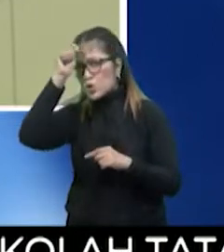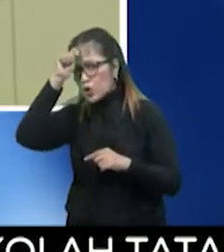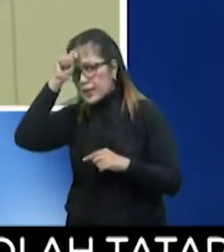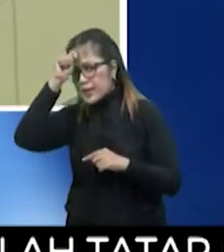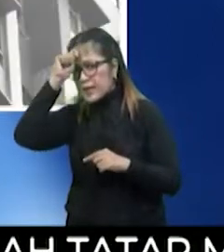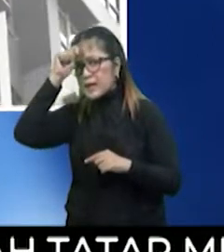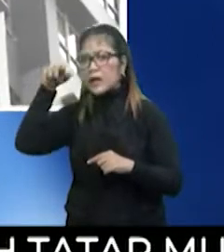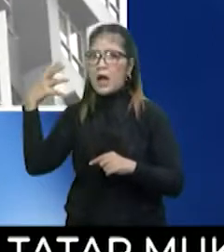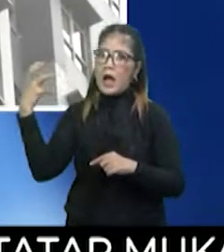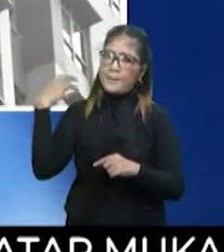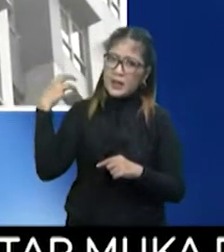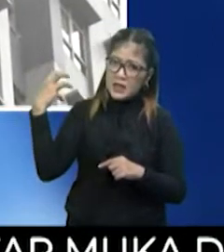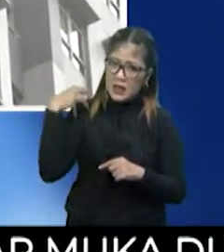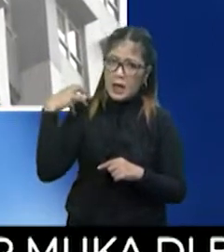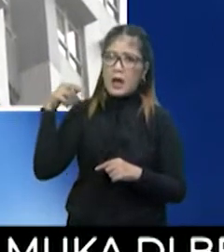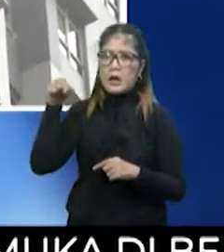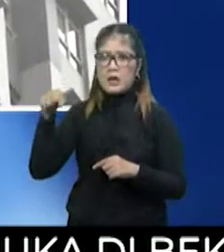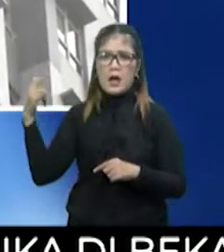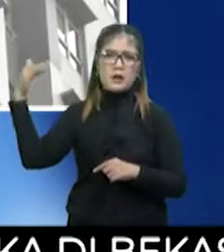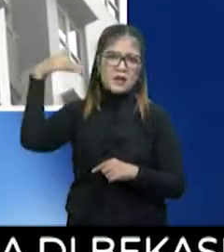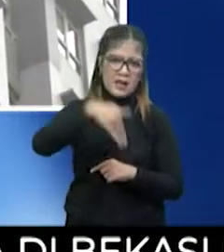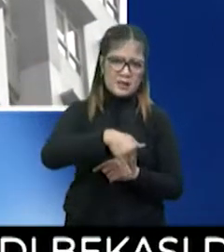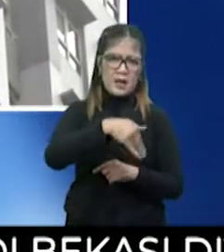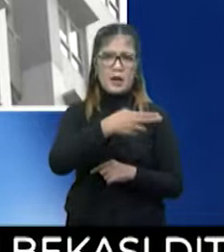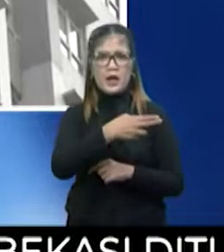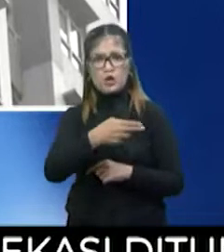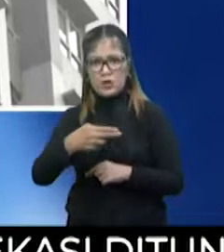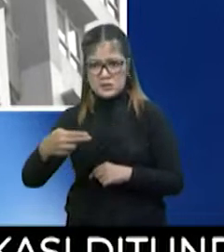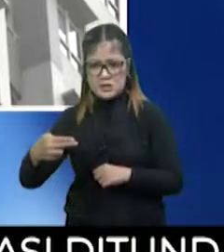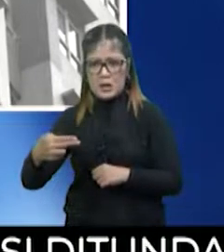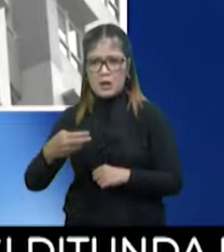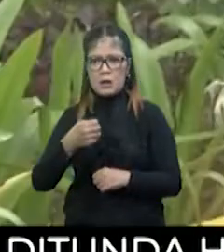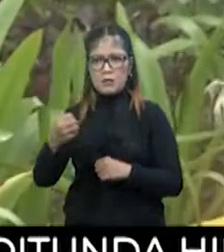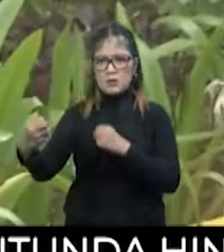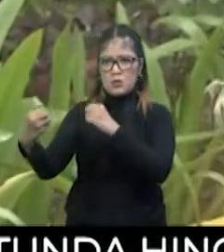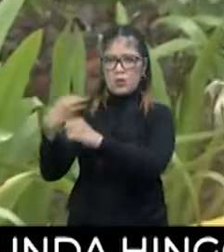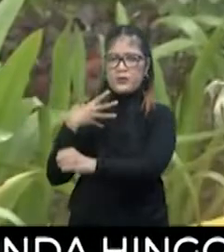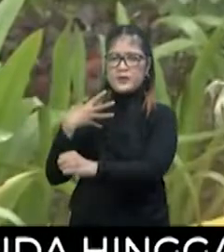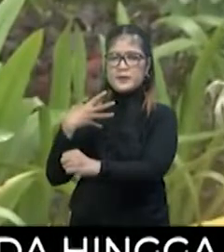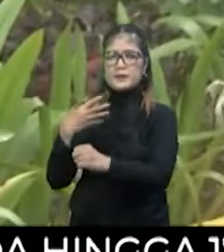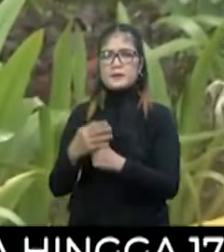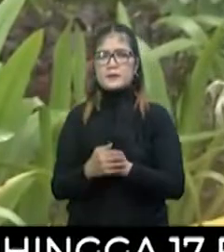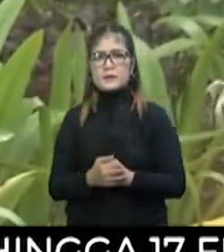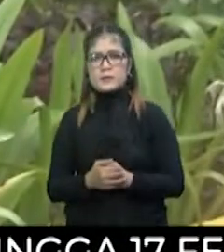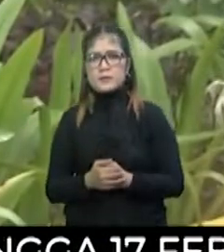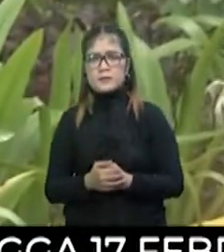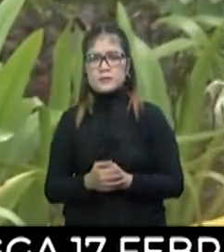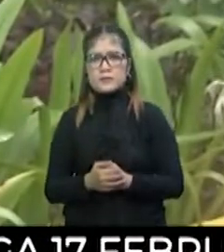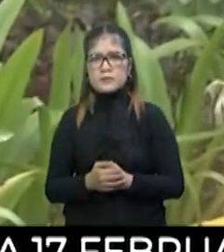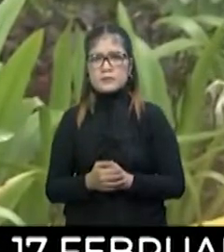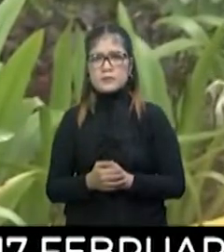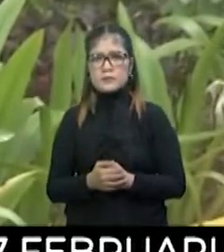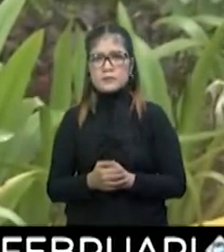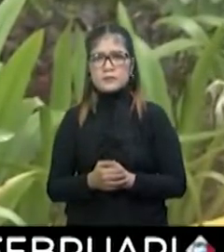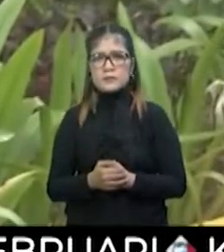melihat dari ataupun mengutip pernyataan yang disampaikan oleh Koordinator Humas Rumah Sakit Darurat Wisma Atlet, yakni Kolonel Dr. Bintoro,